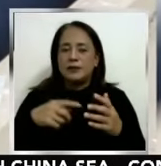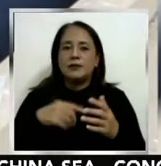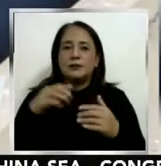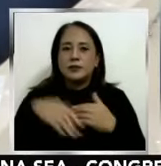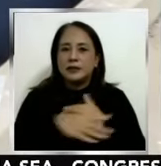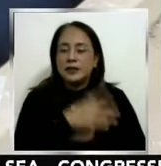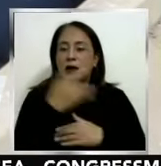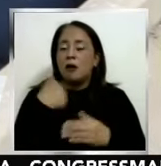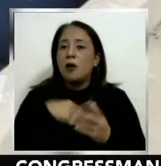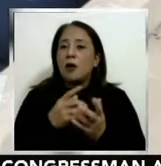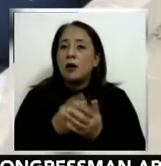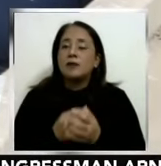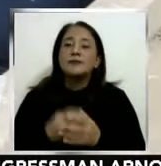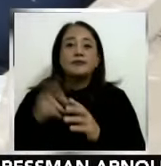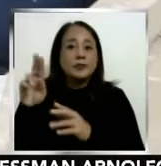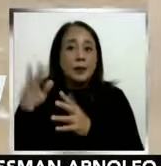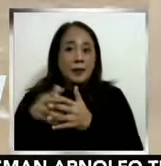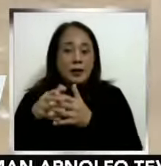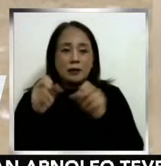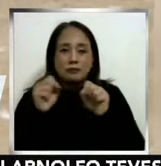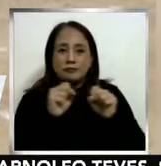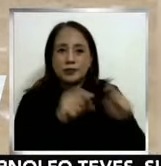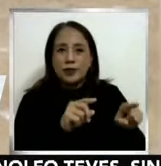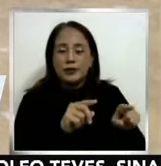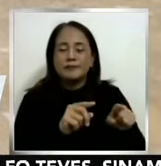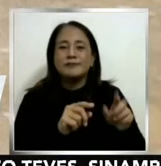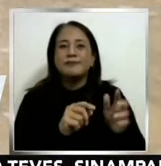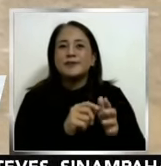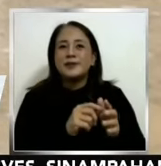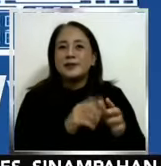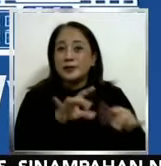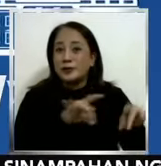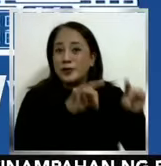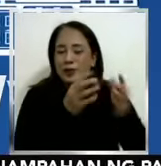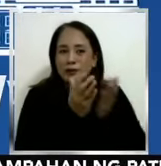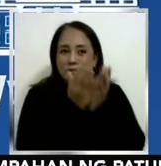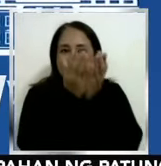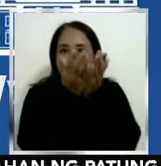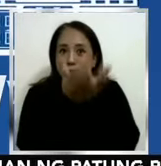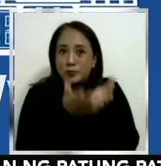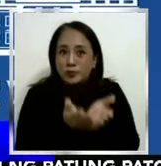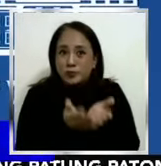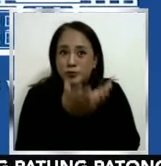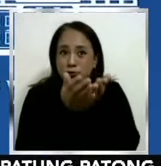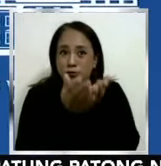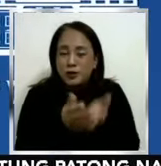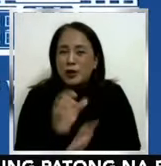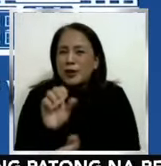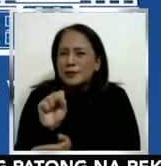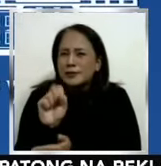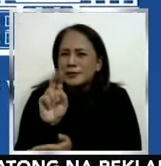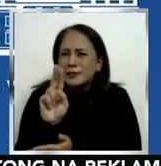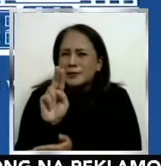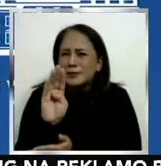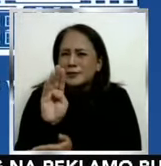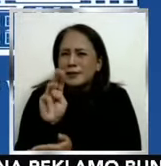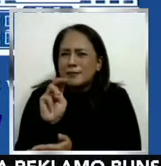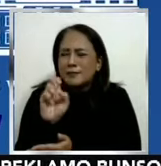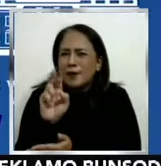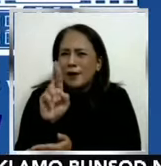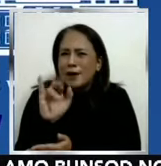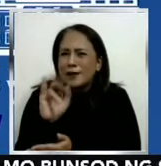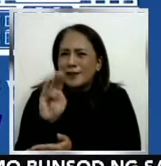sa Australia sa tulong ng UK. And I want to be clear. These subs are powered,